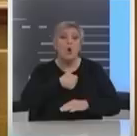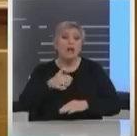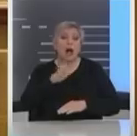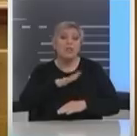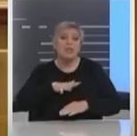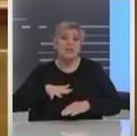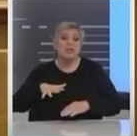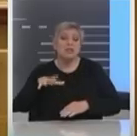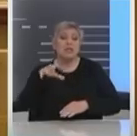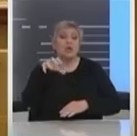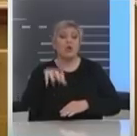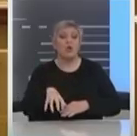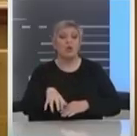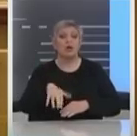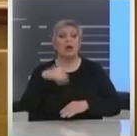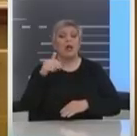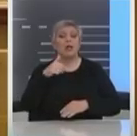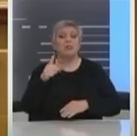30% ήταν η Ελλάδα το